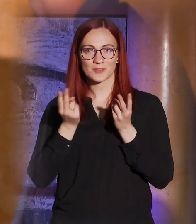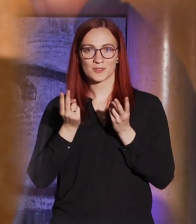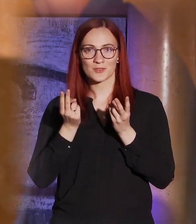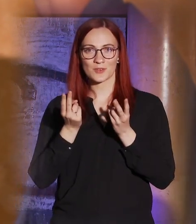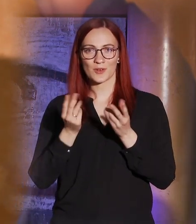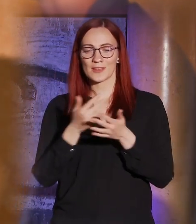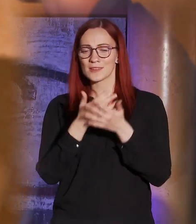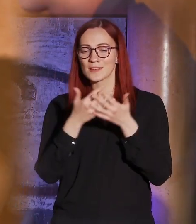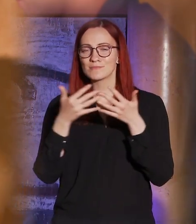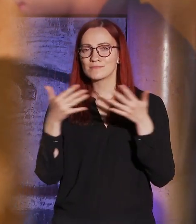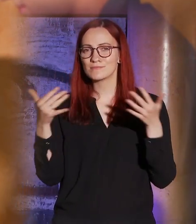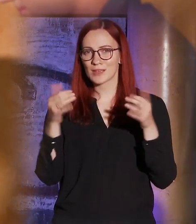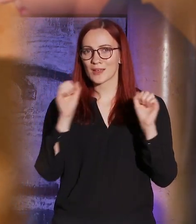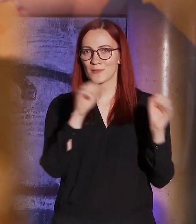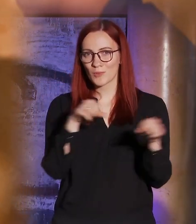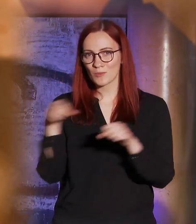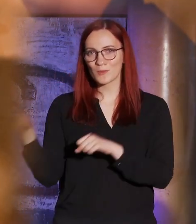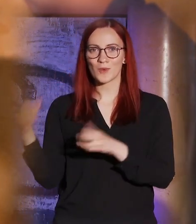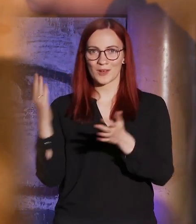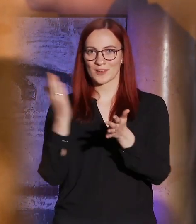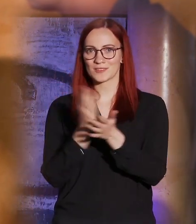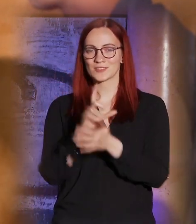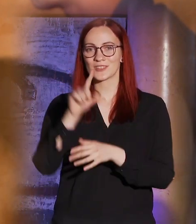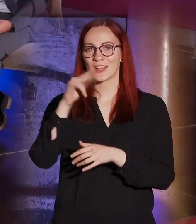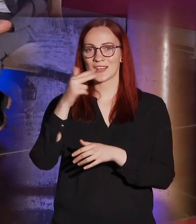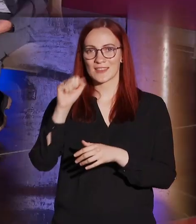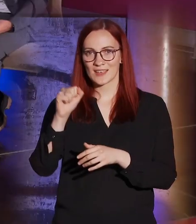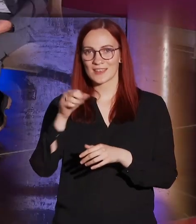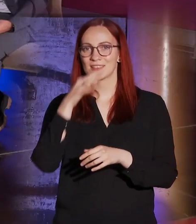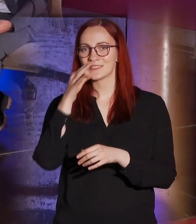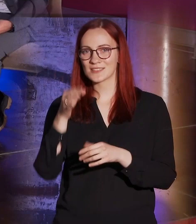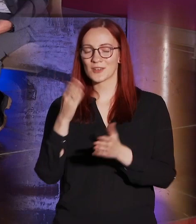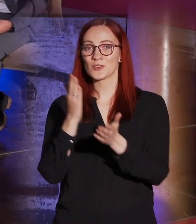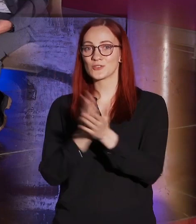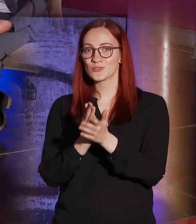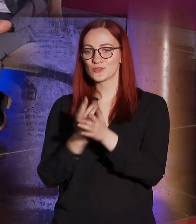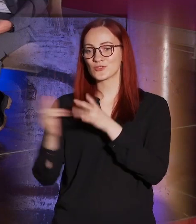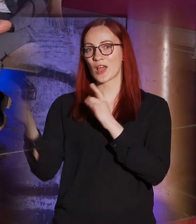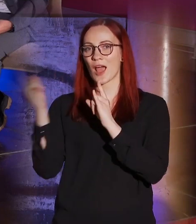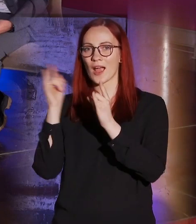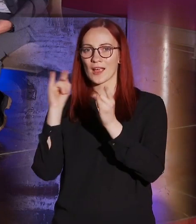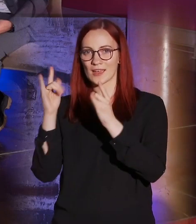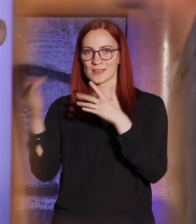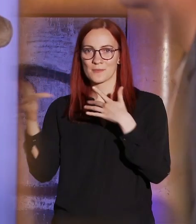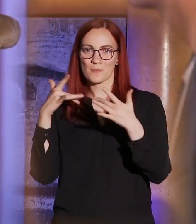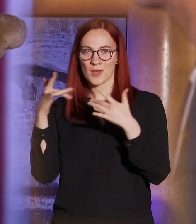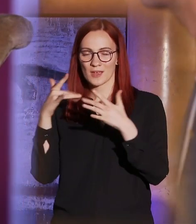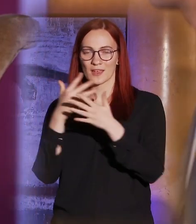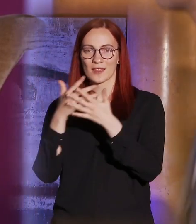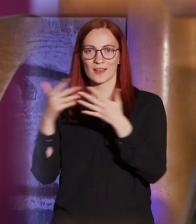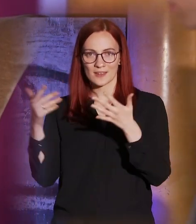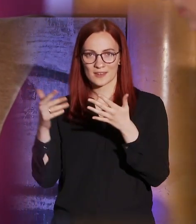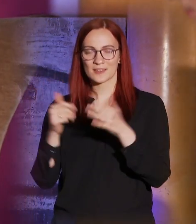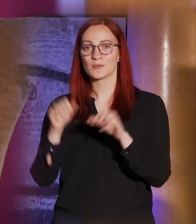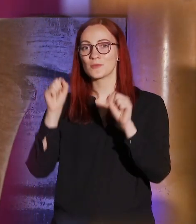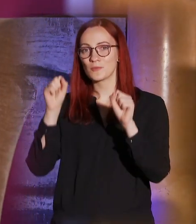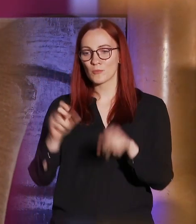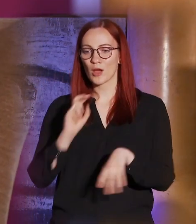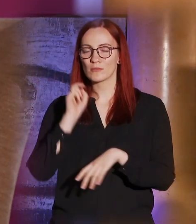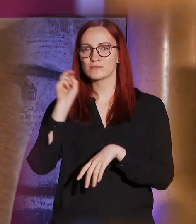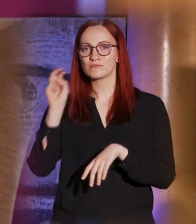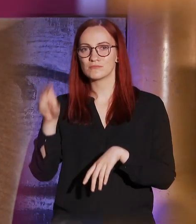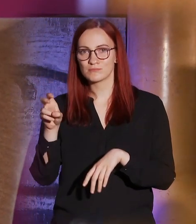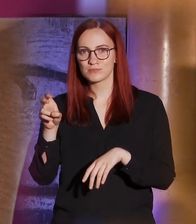daugėtų galimybių, va, kaip Lina ir minėjo, ne, yra tas garsinis jau spektaklių vaizdavimas, kur tu gali